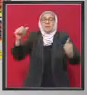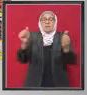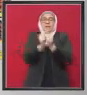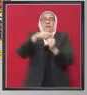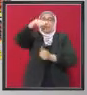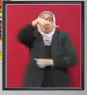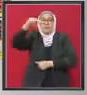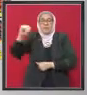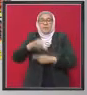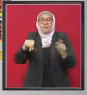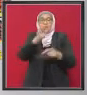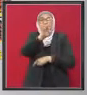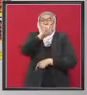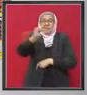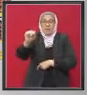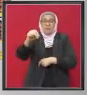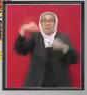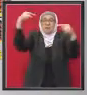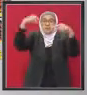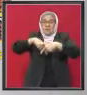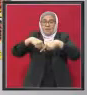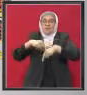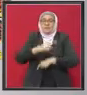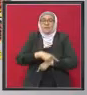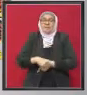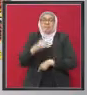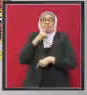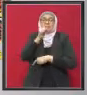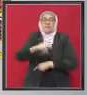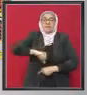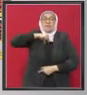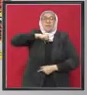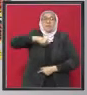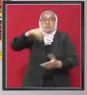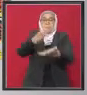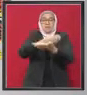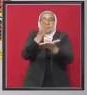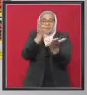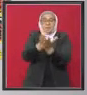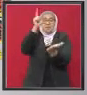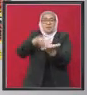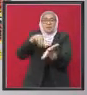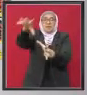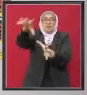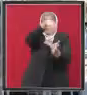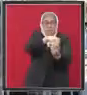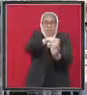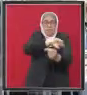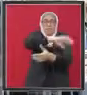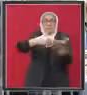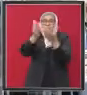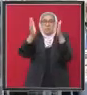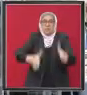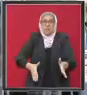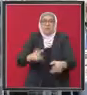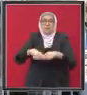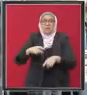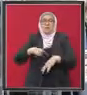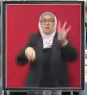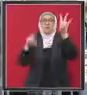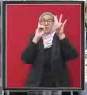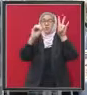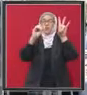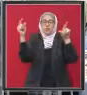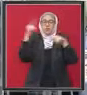Perikatan Nasional, UMNO Barisan Nasional, bangga bahawa bajet ini Menteri, telah melibatkan semua pihak. Bahawa pihak 7-0